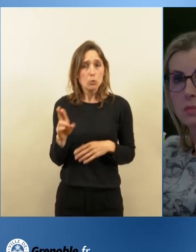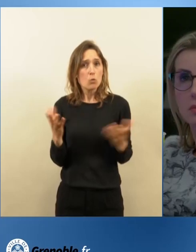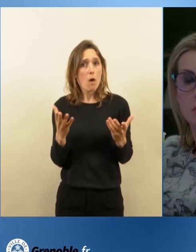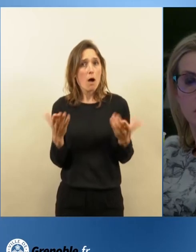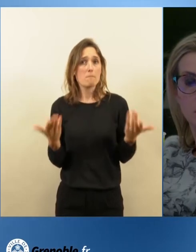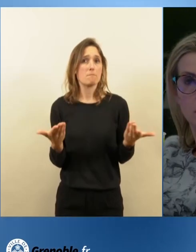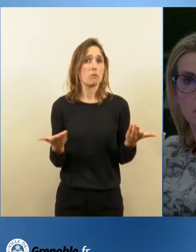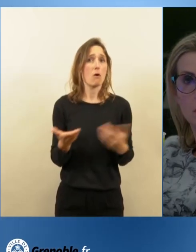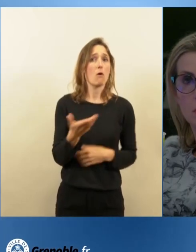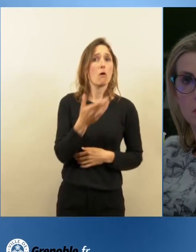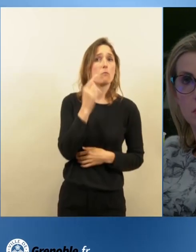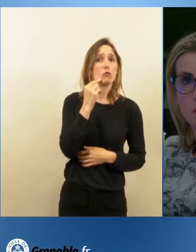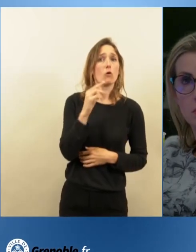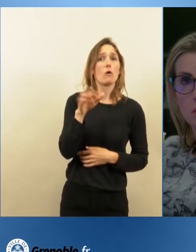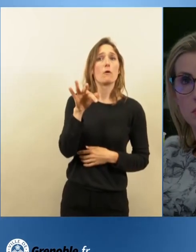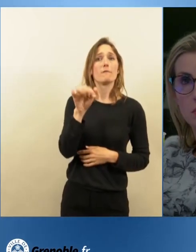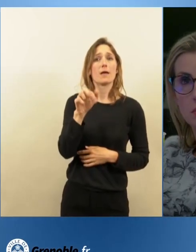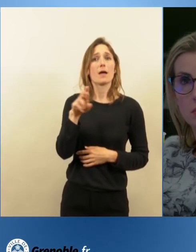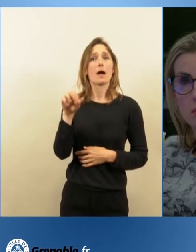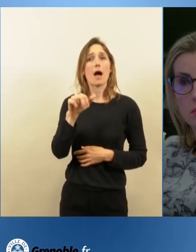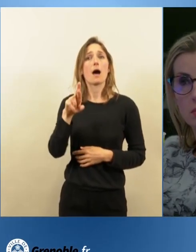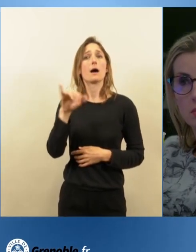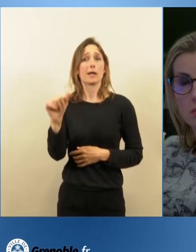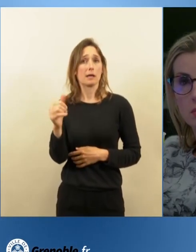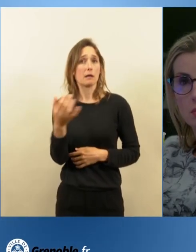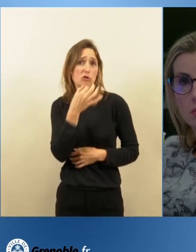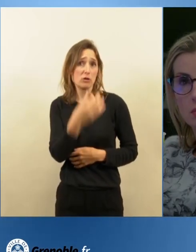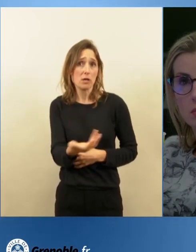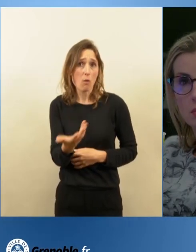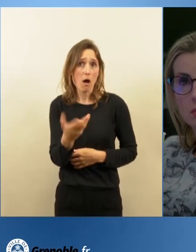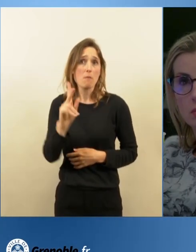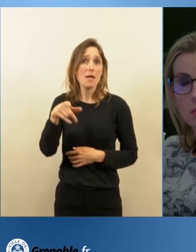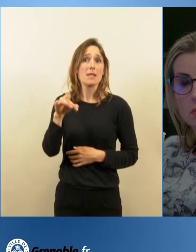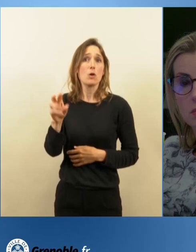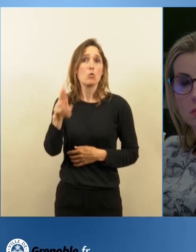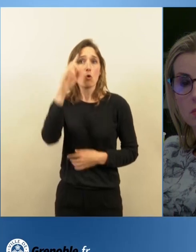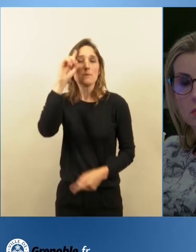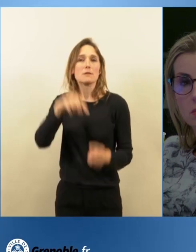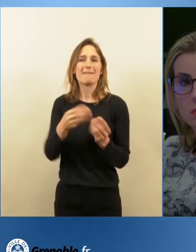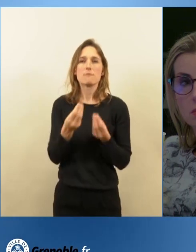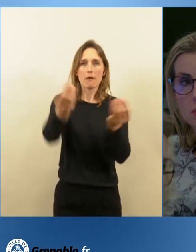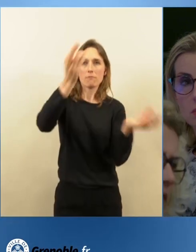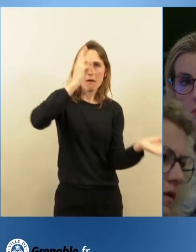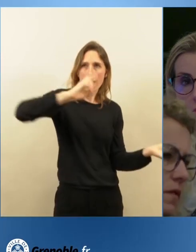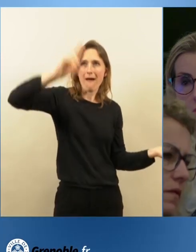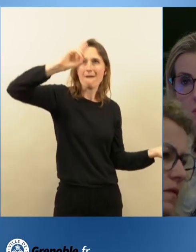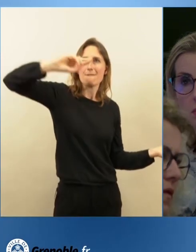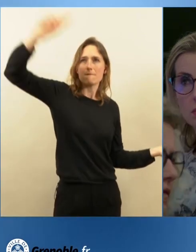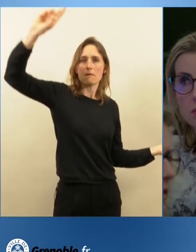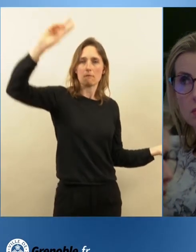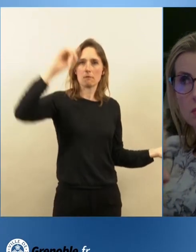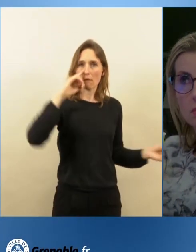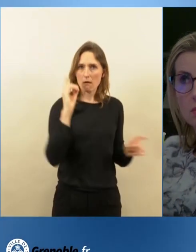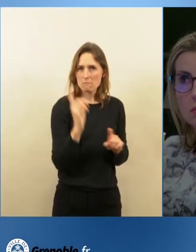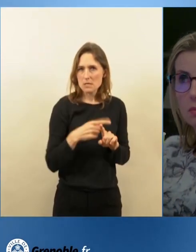seul par rapport à vous l'a dit il a dit il avait été fait pour faire rêver c'est bizarre que vous ayez voulu faire rêver